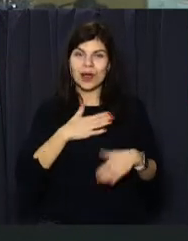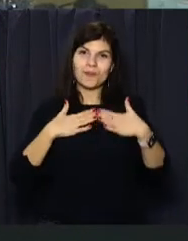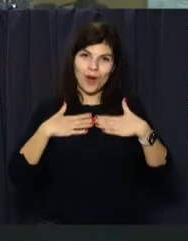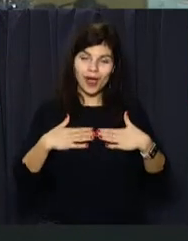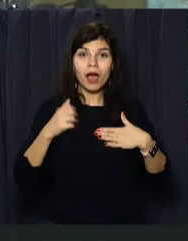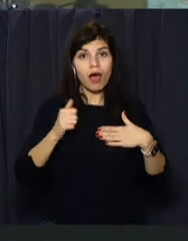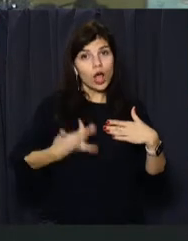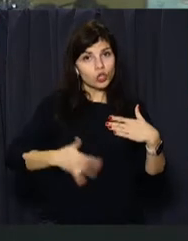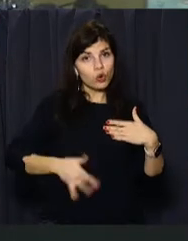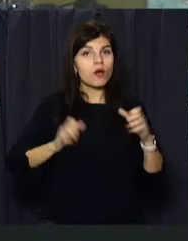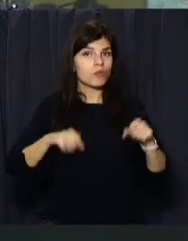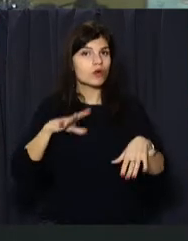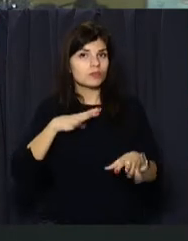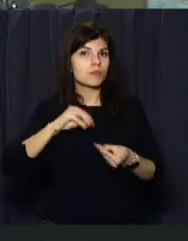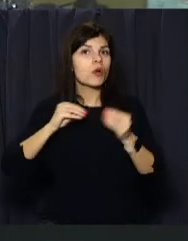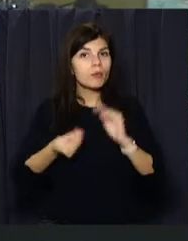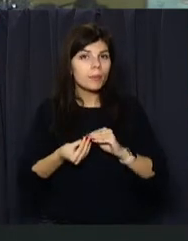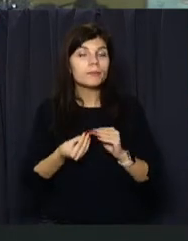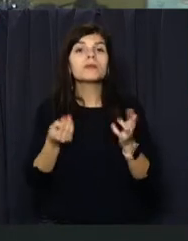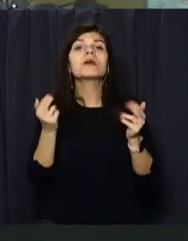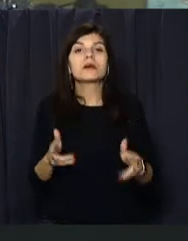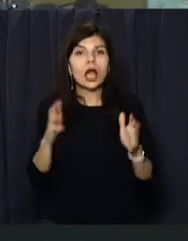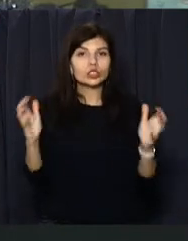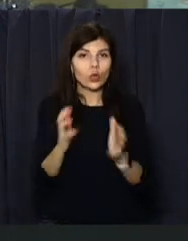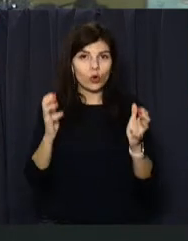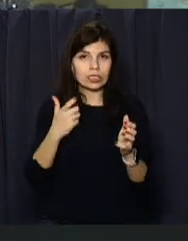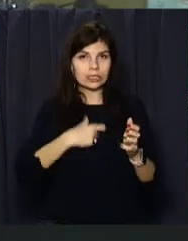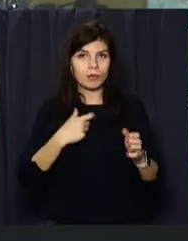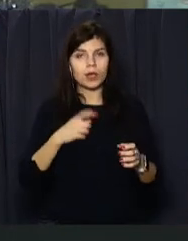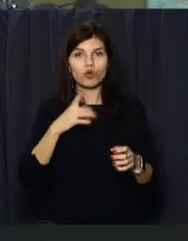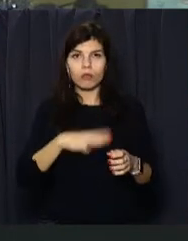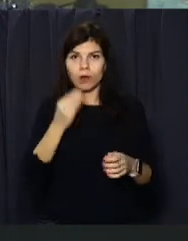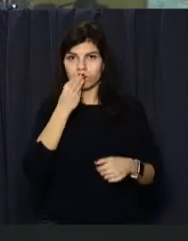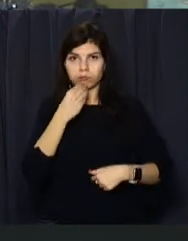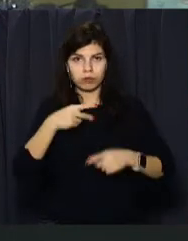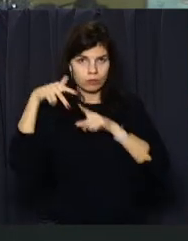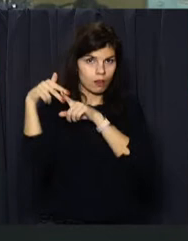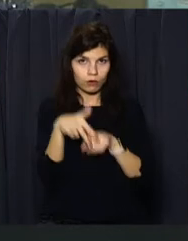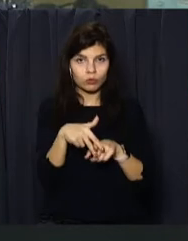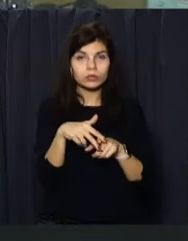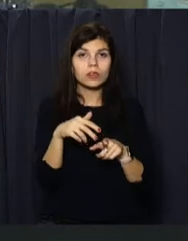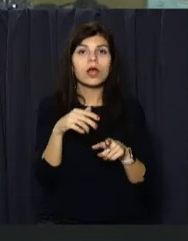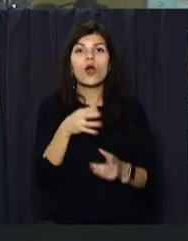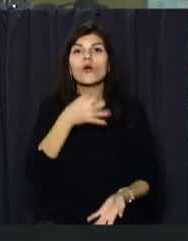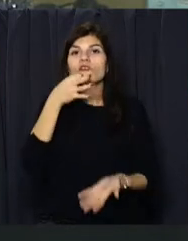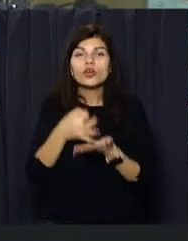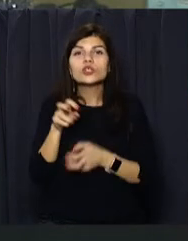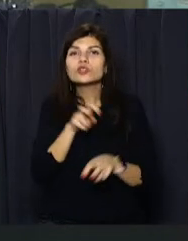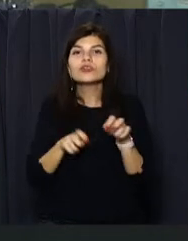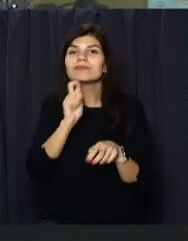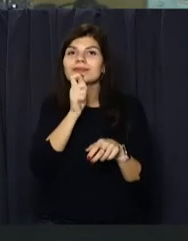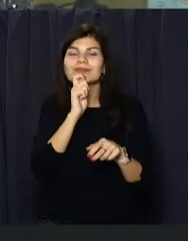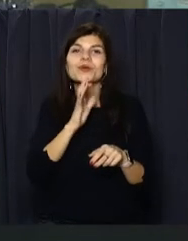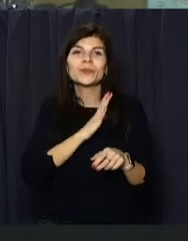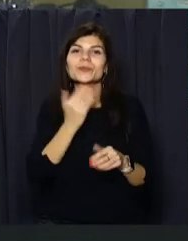це може стати перевіркою. Як вберегтися від переїдання та й посмакувати улюбленими стравами – відповіді шукала Лада